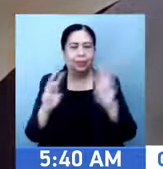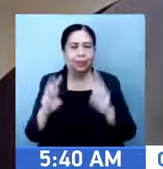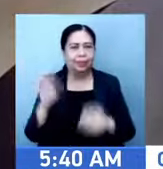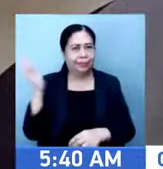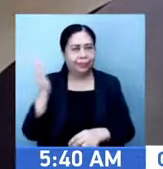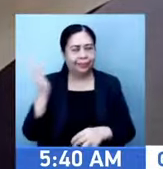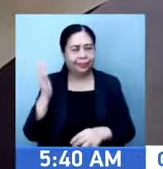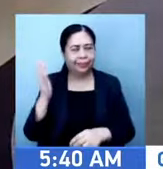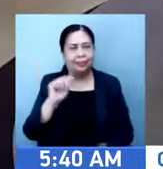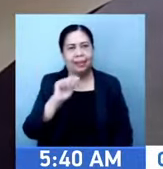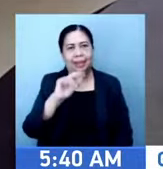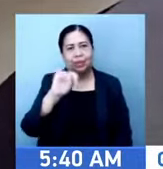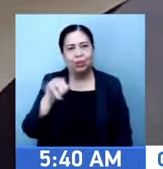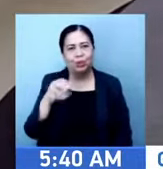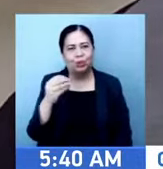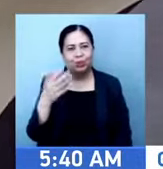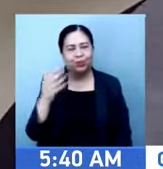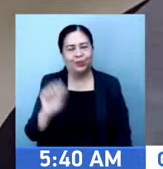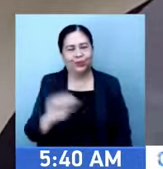Pertiera. Anjo, good morning!